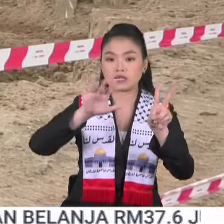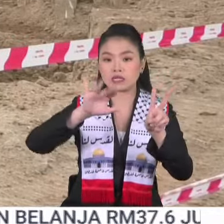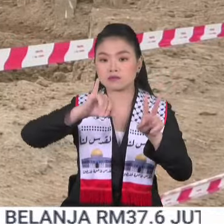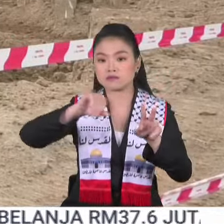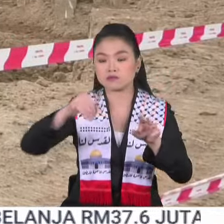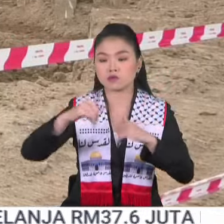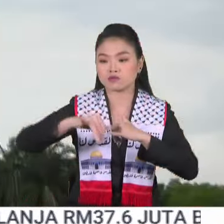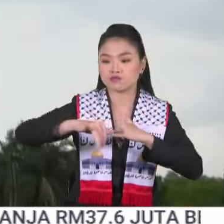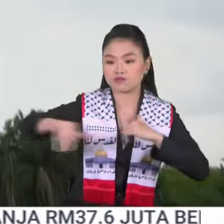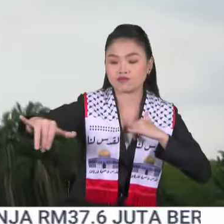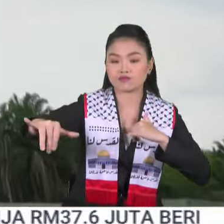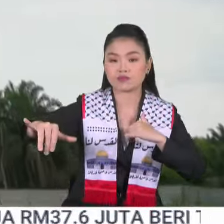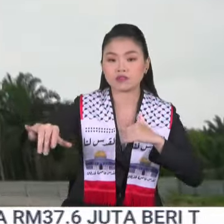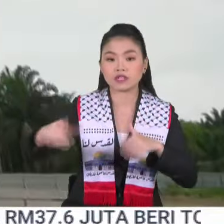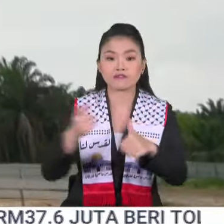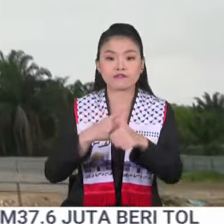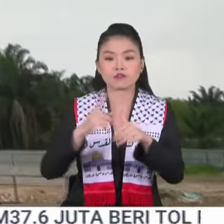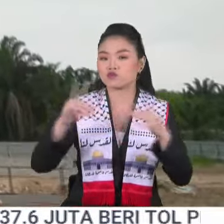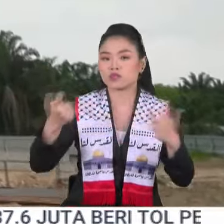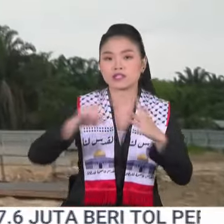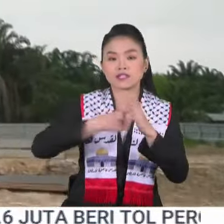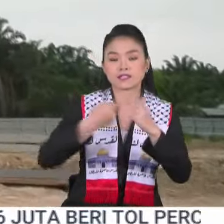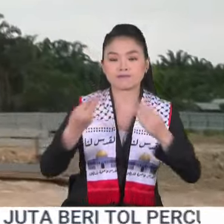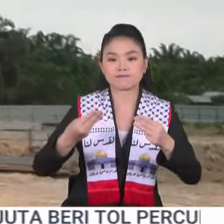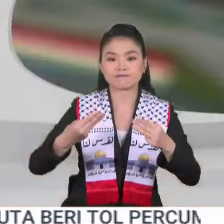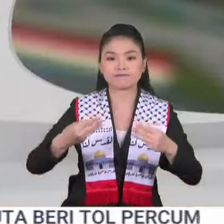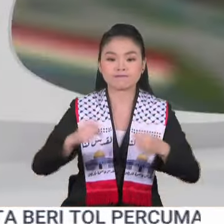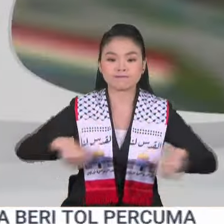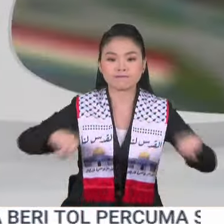pembinaan melibatkan surau.